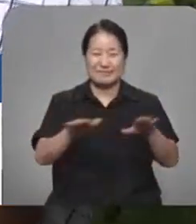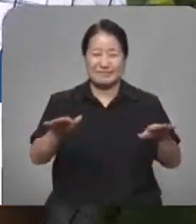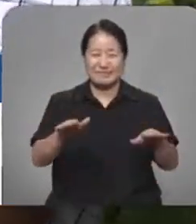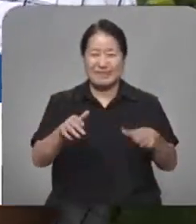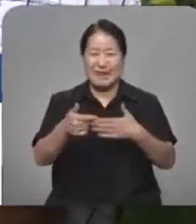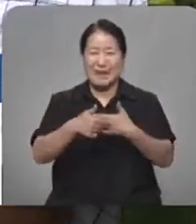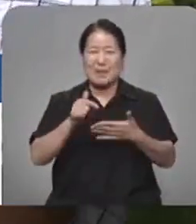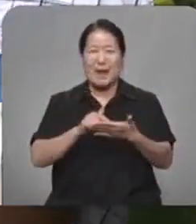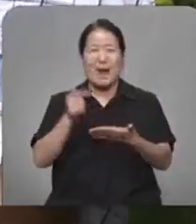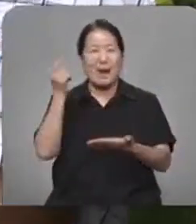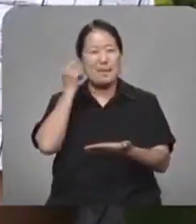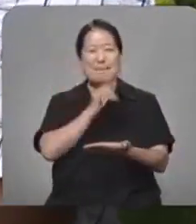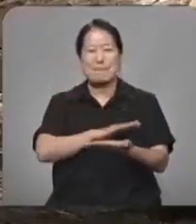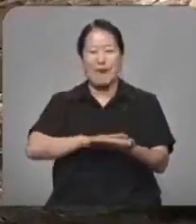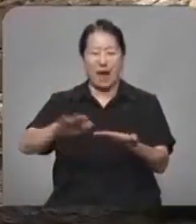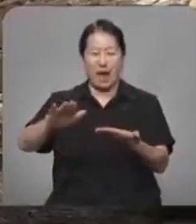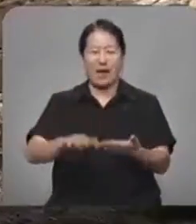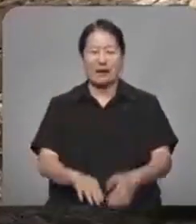힐링하고 있습니다.